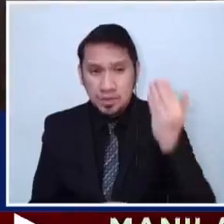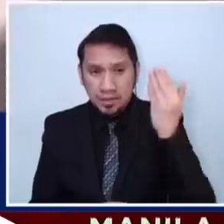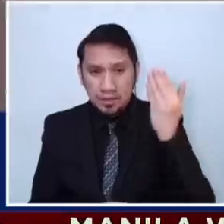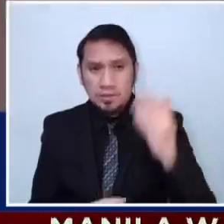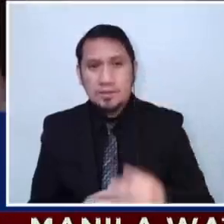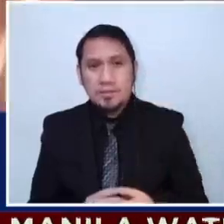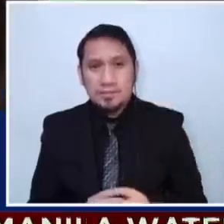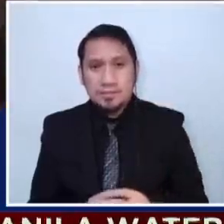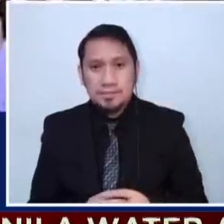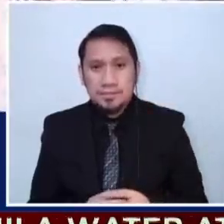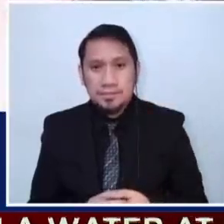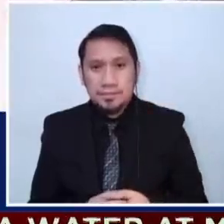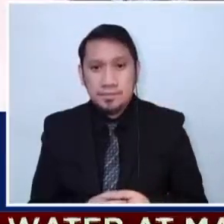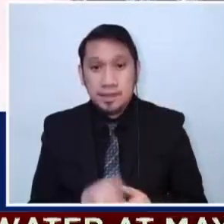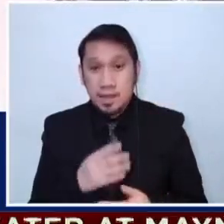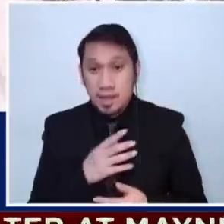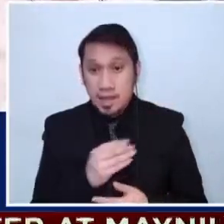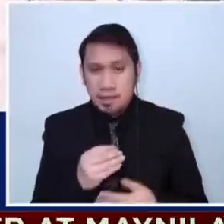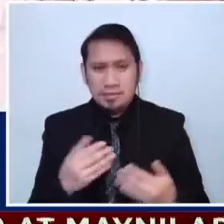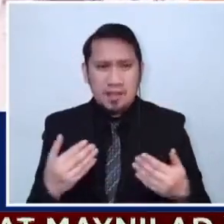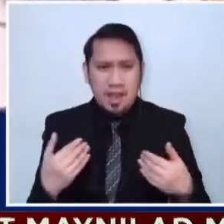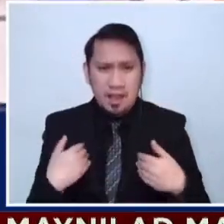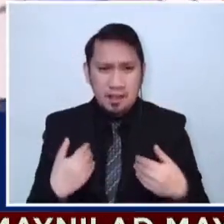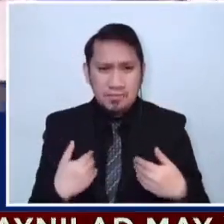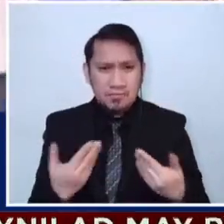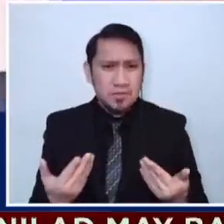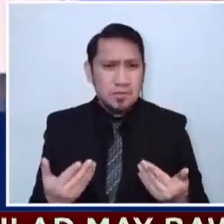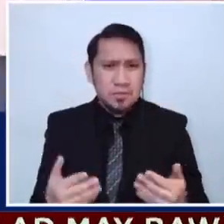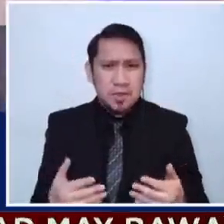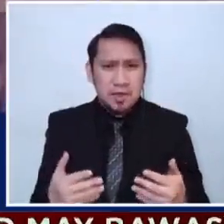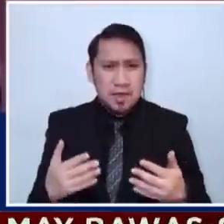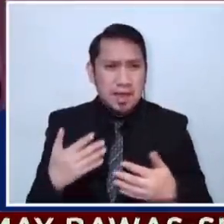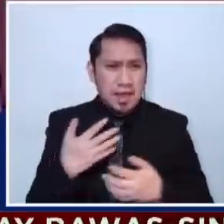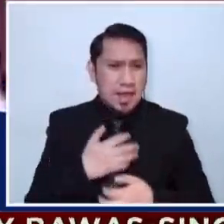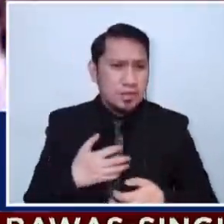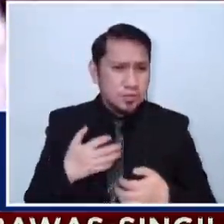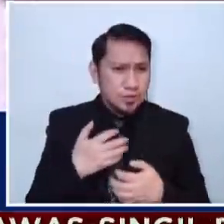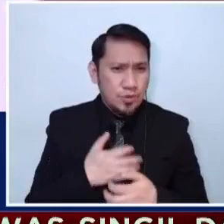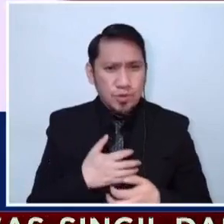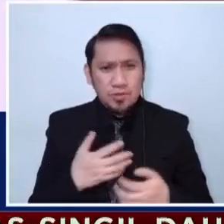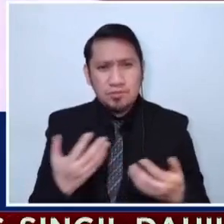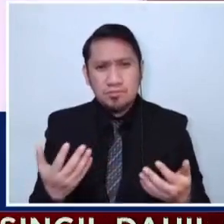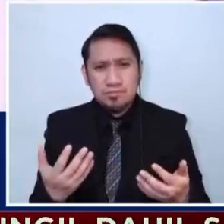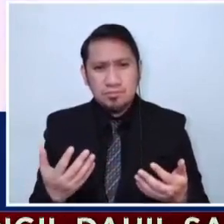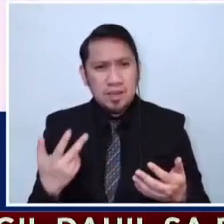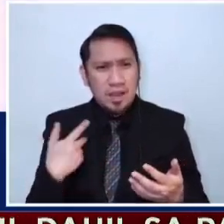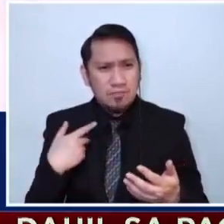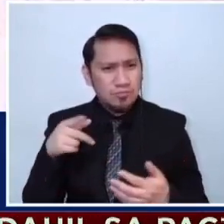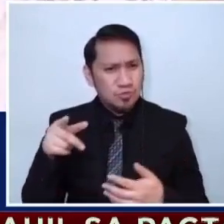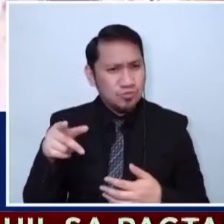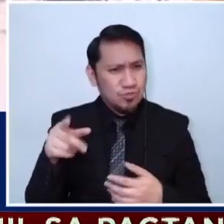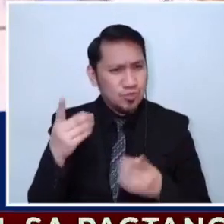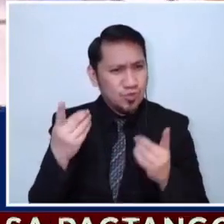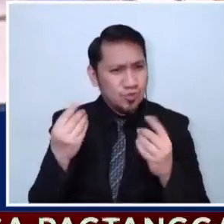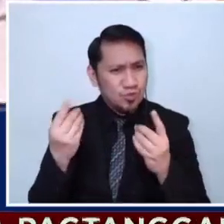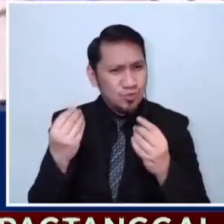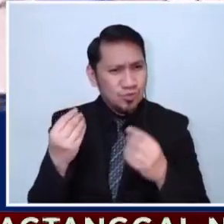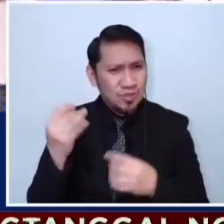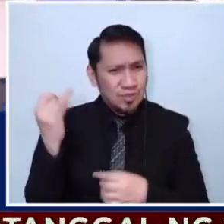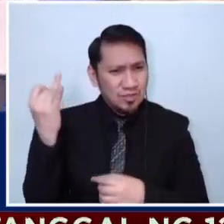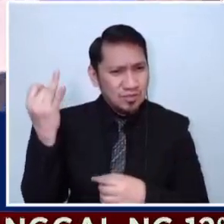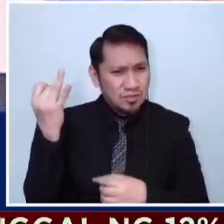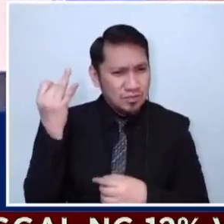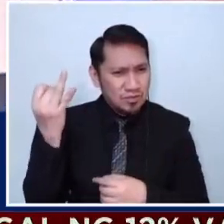At nandun pa rin ang masayang salubong ng mga kabataan, ang Two Joints, na kamakailan ay naging viral sa internet dahil di